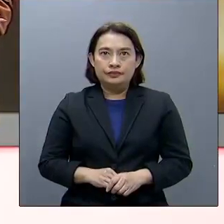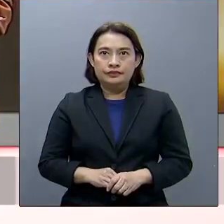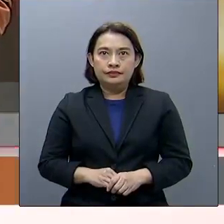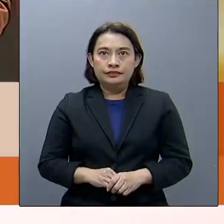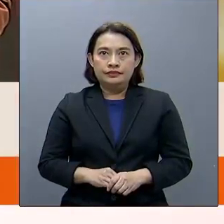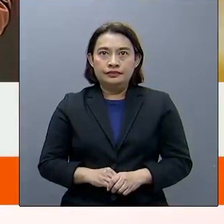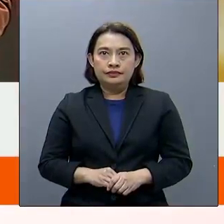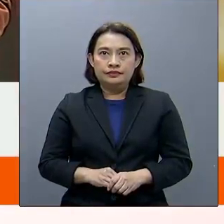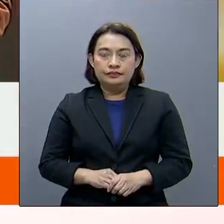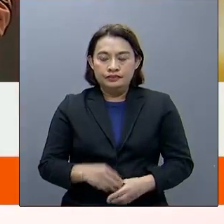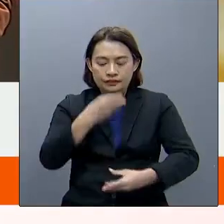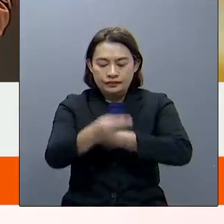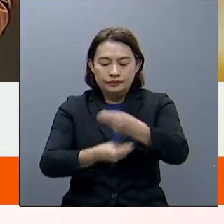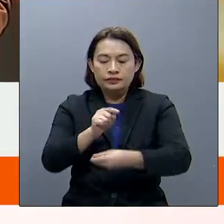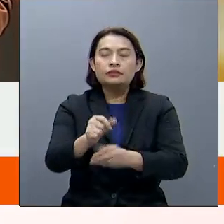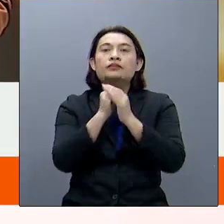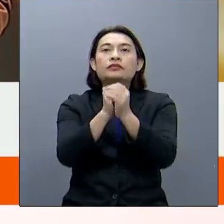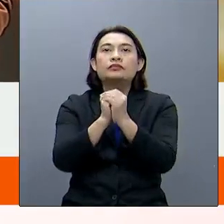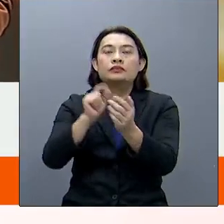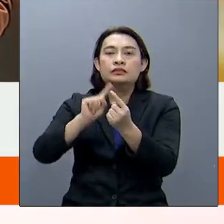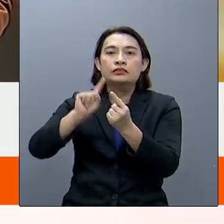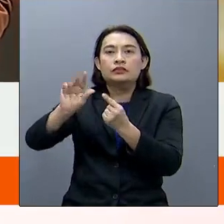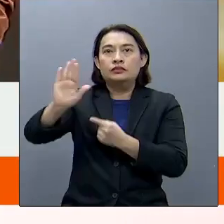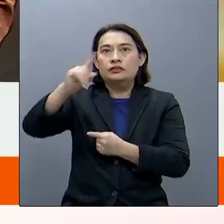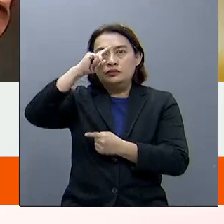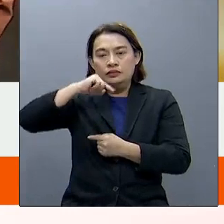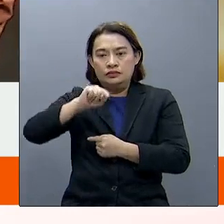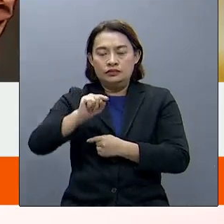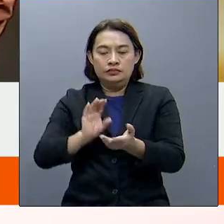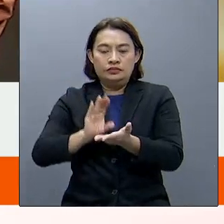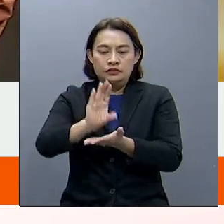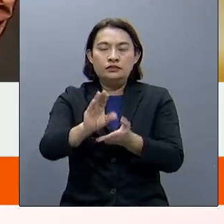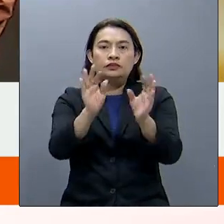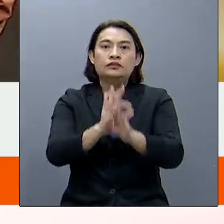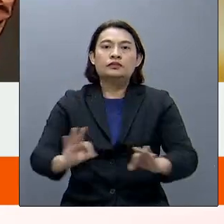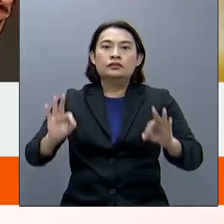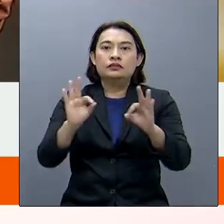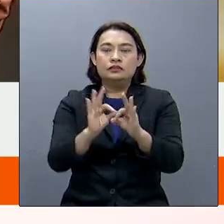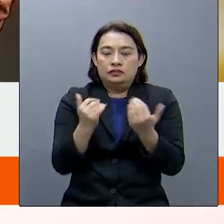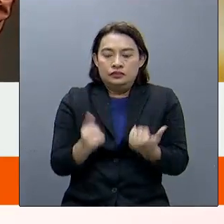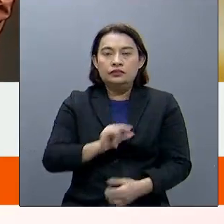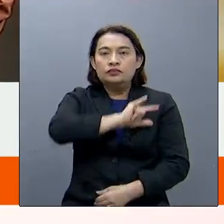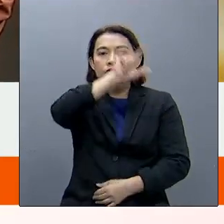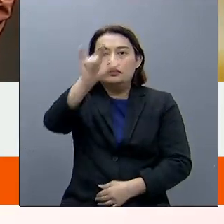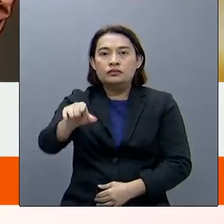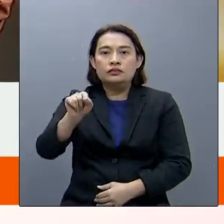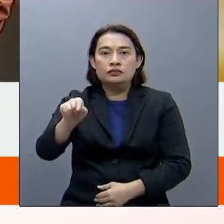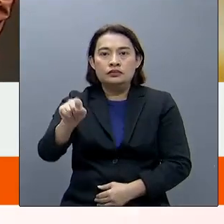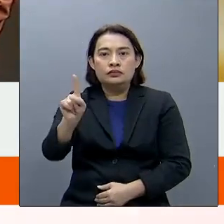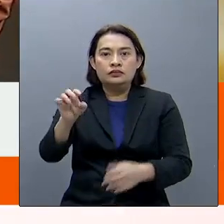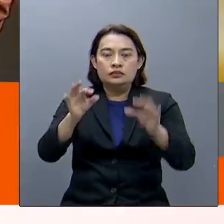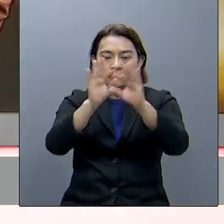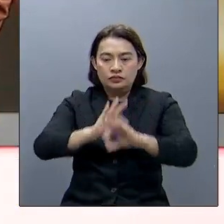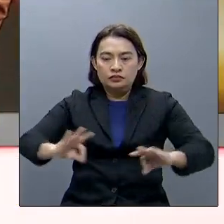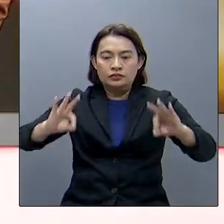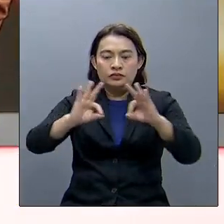เป็นพันธมิตรทางการค้าอันดับหนึ่งของไทยนะคะแล้วก็เป็นนักลงทุนที่สำคัญด้วยดังนั้นการเยือนครั้งนี้ค่ะไม่ใช่เป็นเพียงพิธีการแต่มีความสำคั